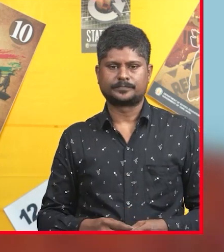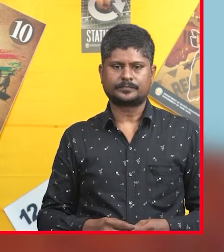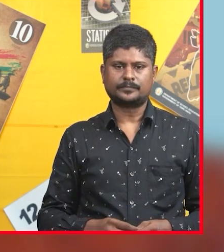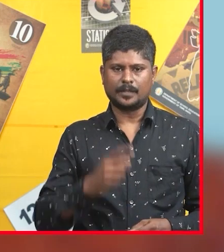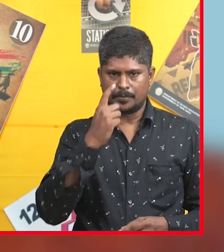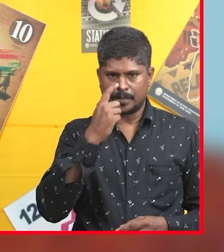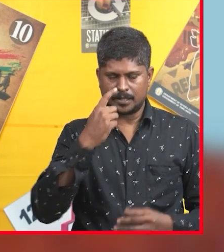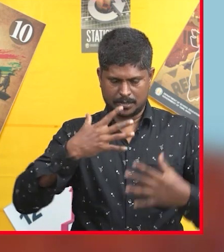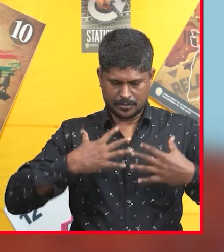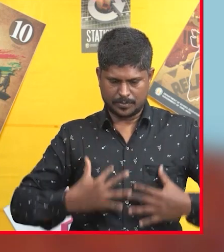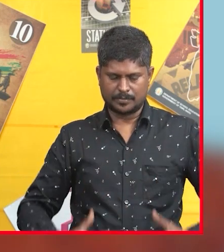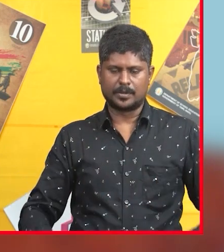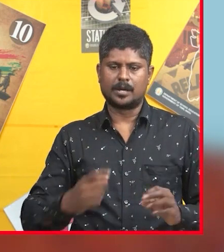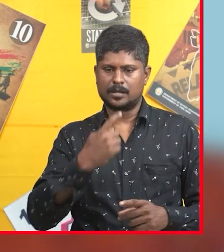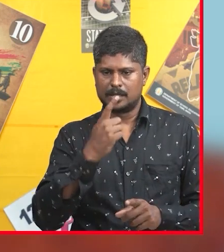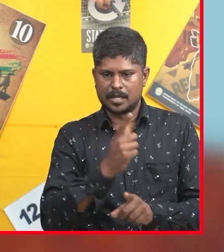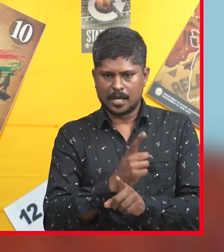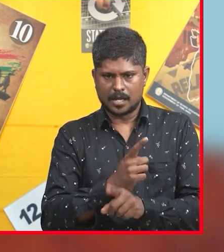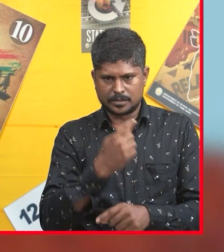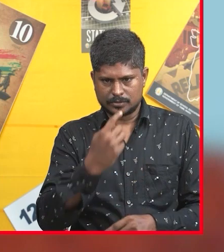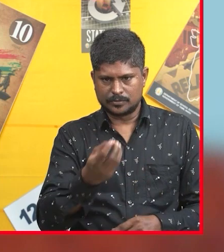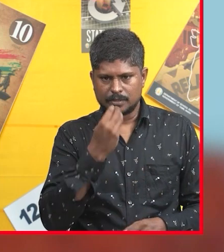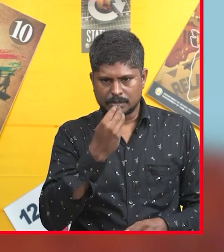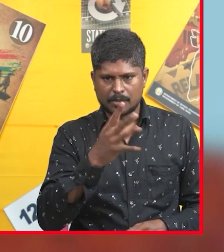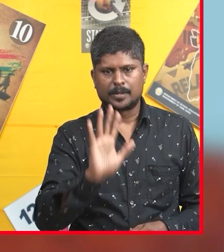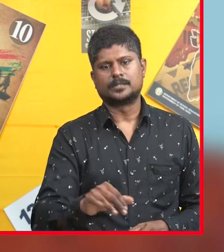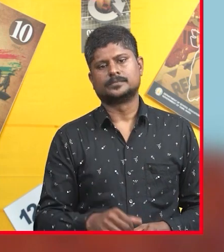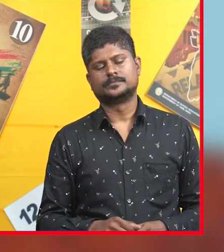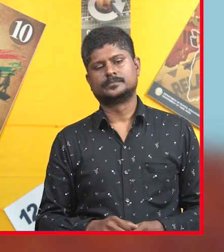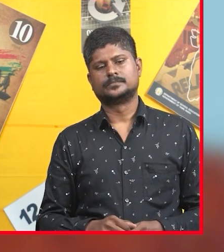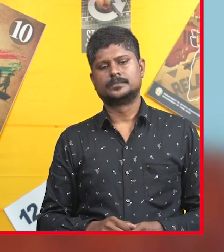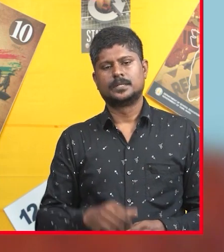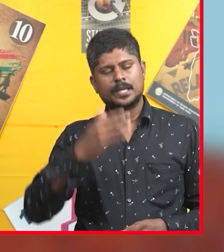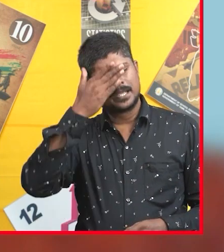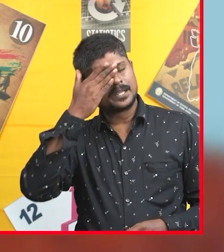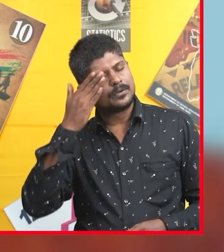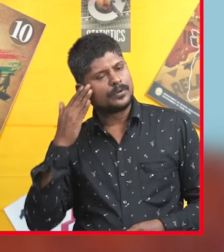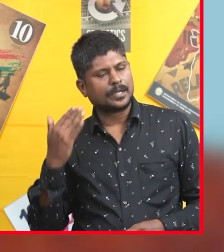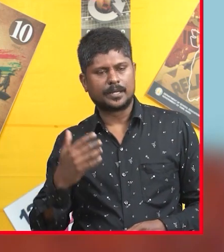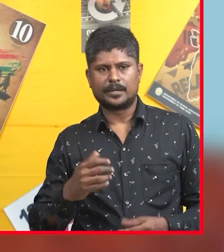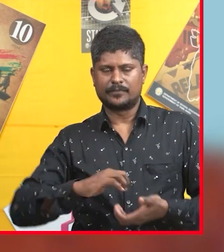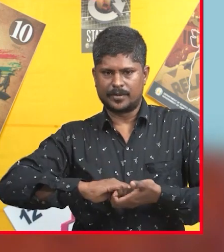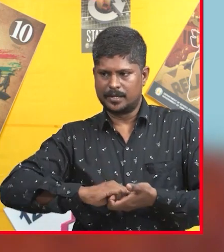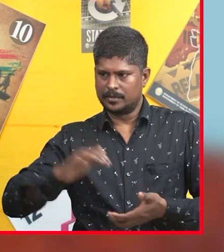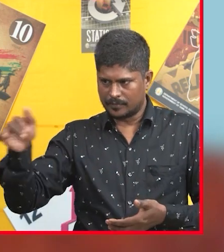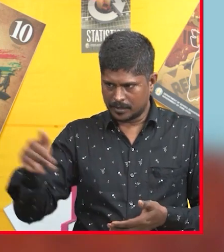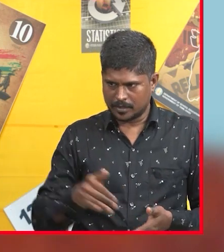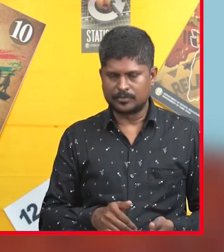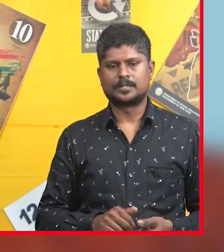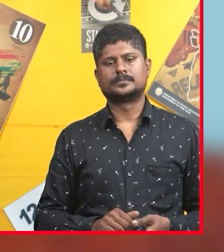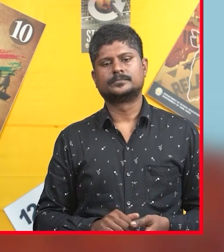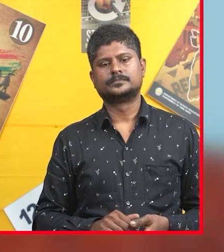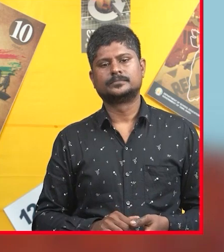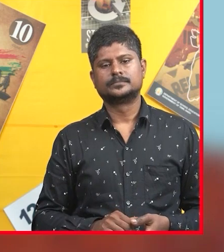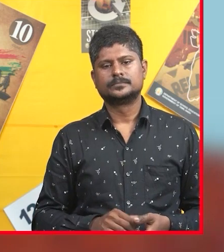ஒரு பண்பாக விளங்கக்கூடியது விருந்தோம்பல். நடு இரவுல விருந்தினர்கள் வந்தாலும், சரிங்களா,